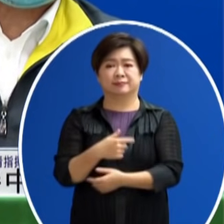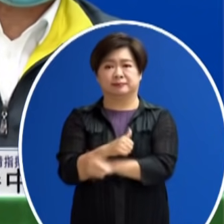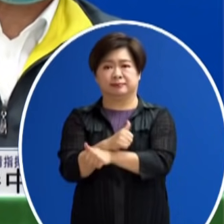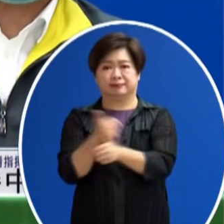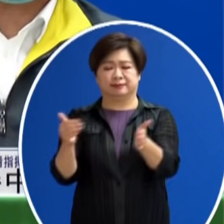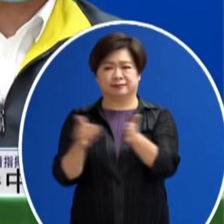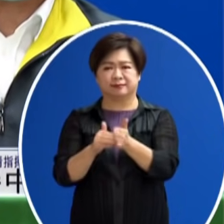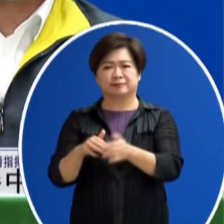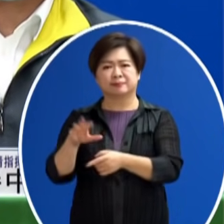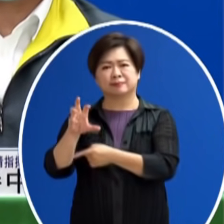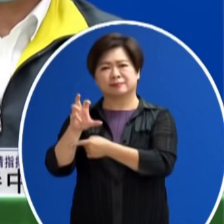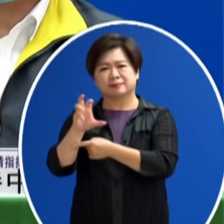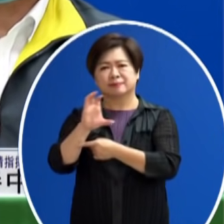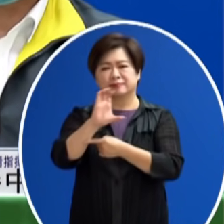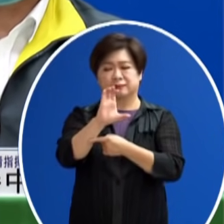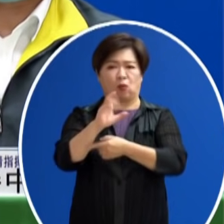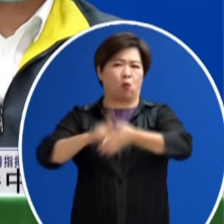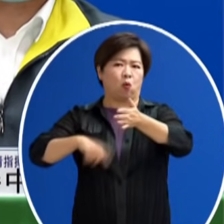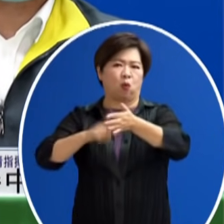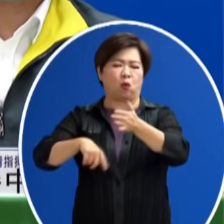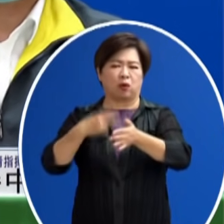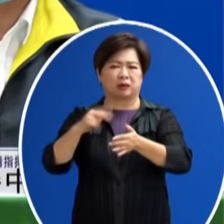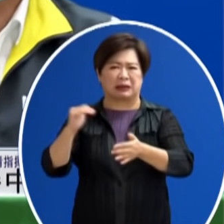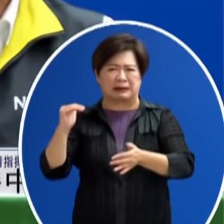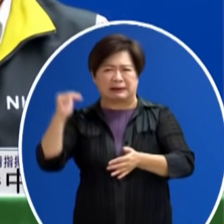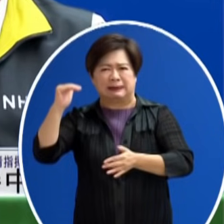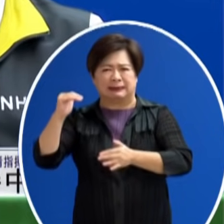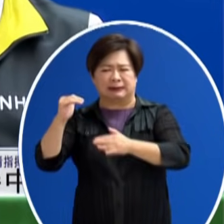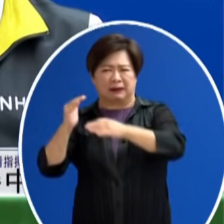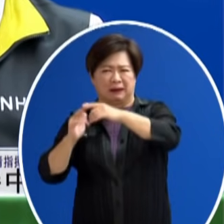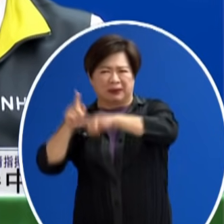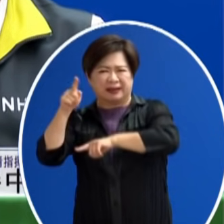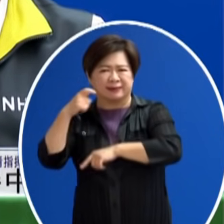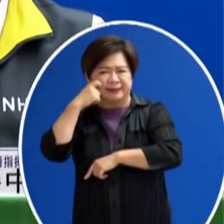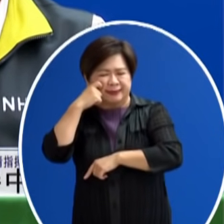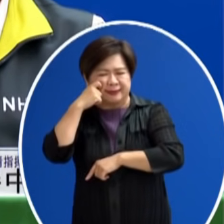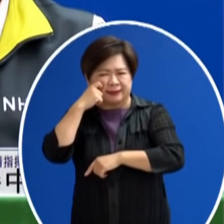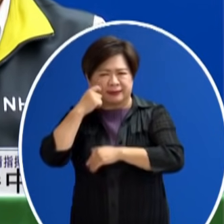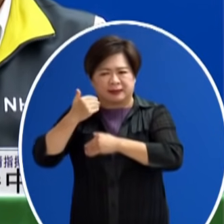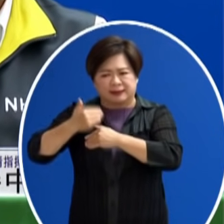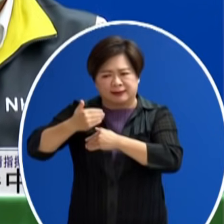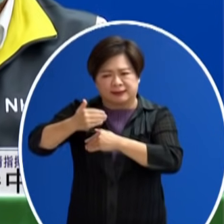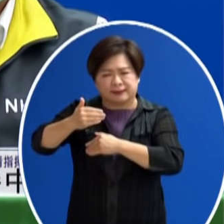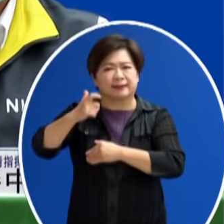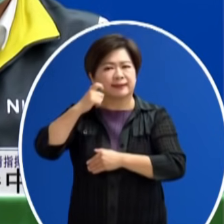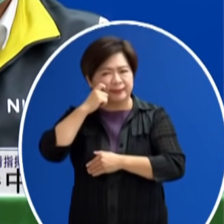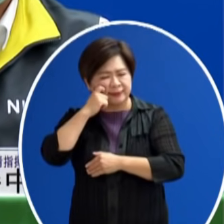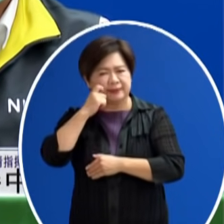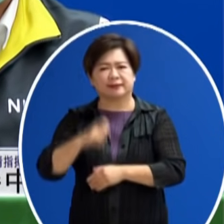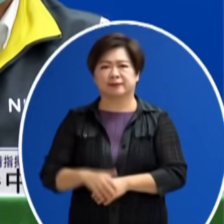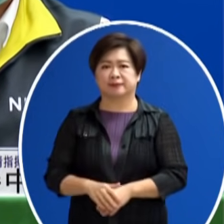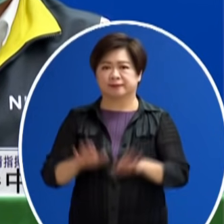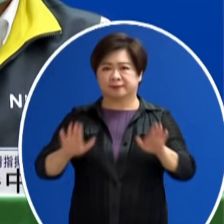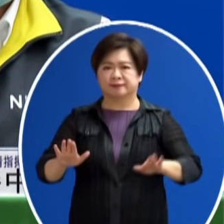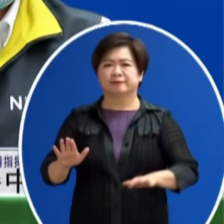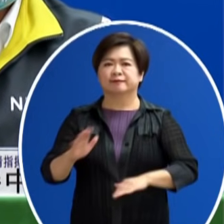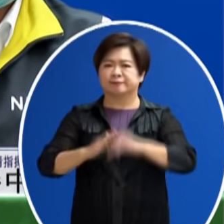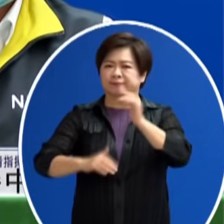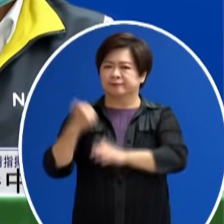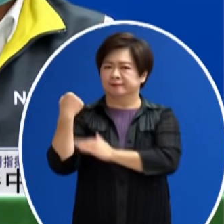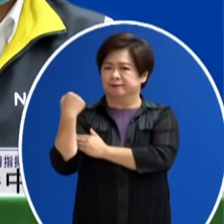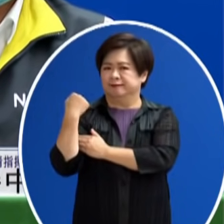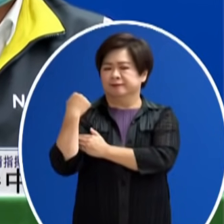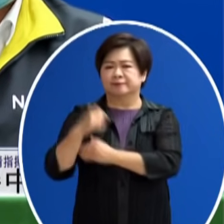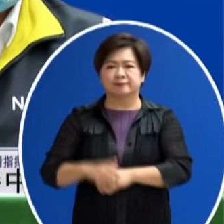考到80-90分比较容易，然后再往上要再进步，那相对就一步一步的难。那所以大家现在更努力，但